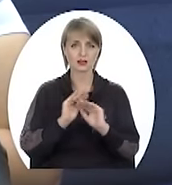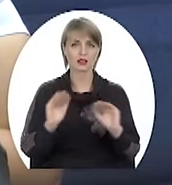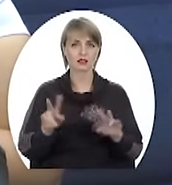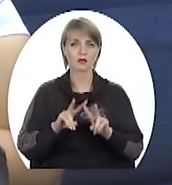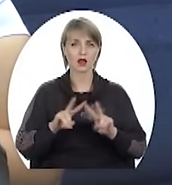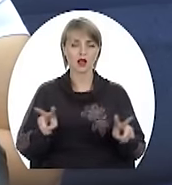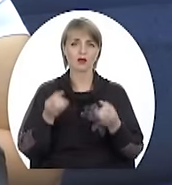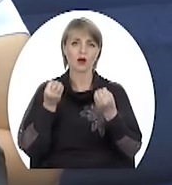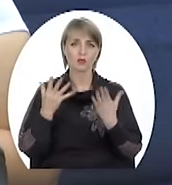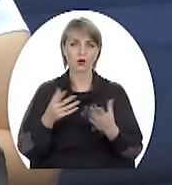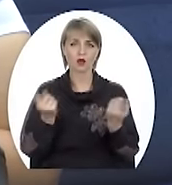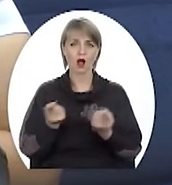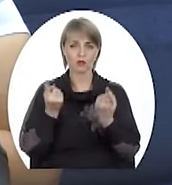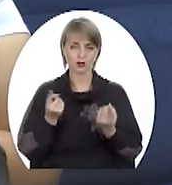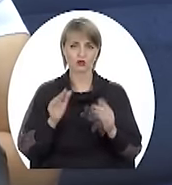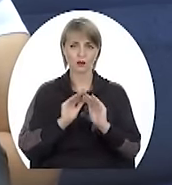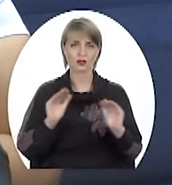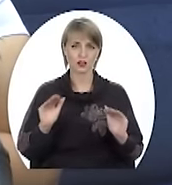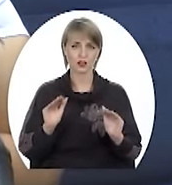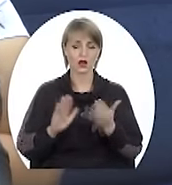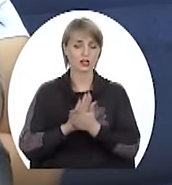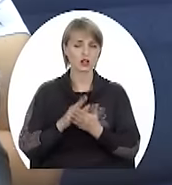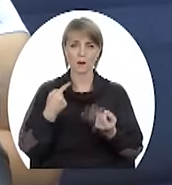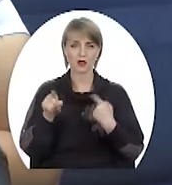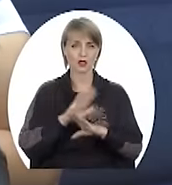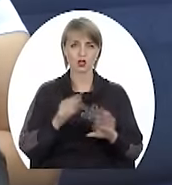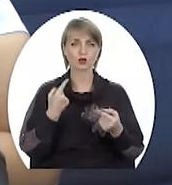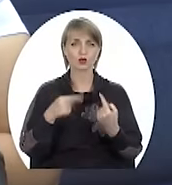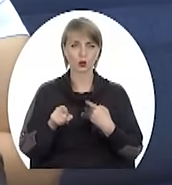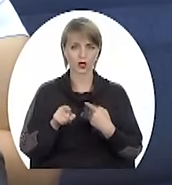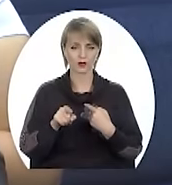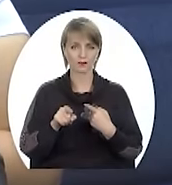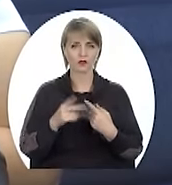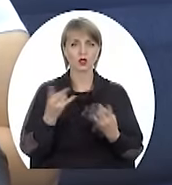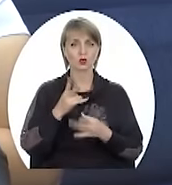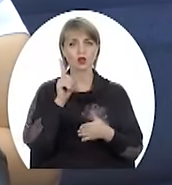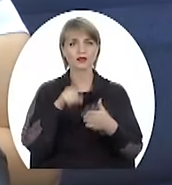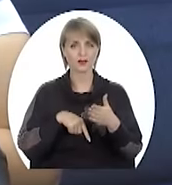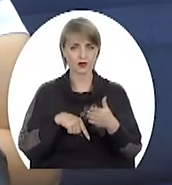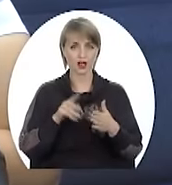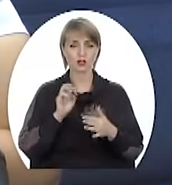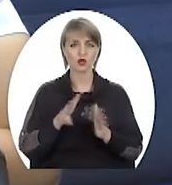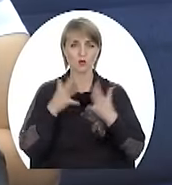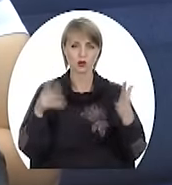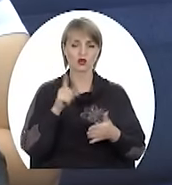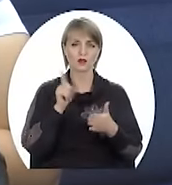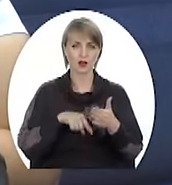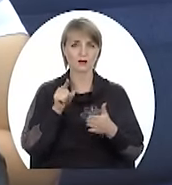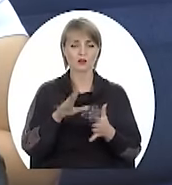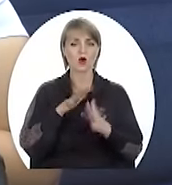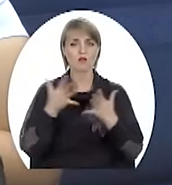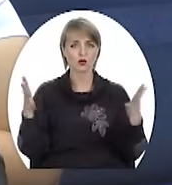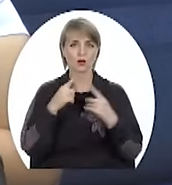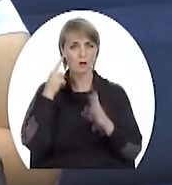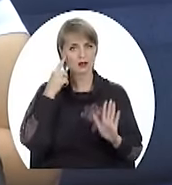Нужно к этим детям относиться как просто к обычным детям, чем не отличающимся от другим. Прежде всего, нужно им доверять. Чем больше